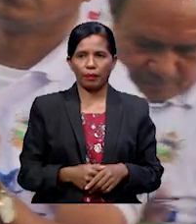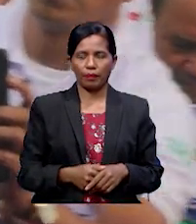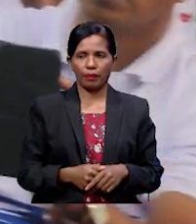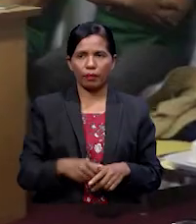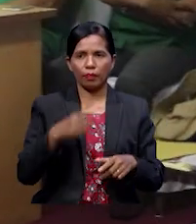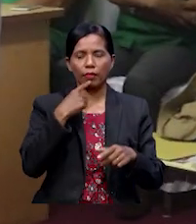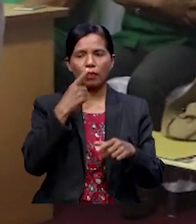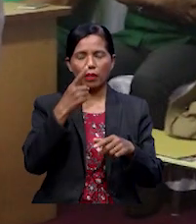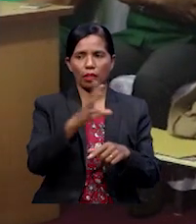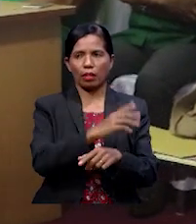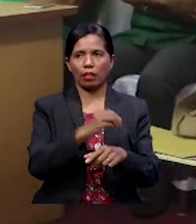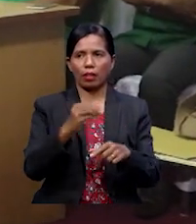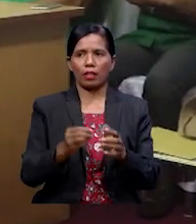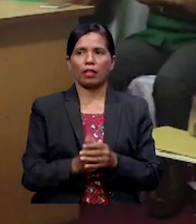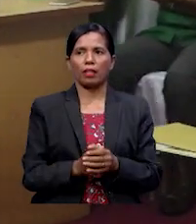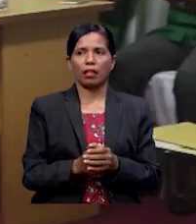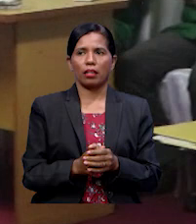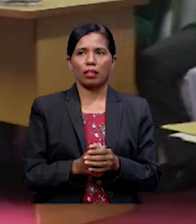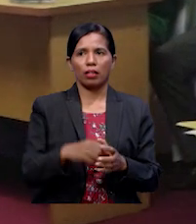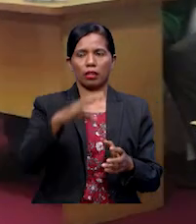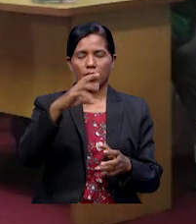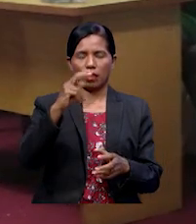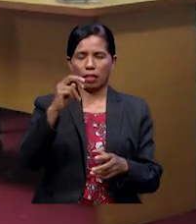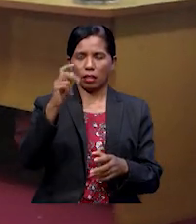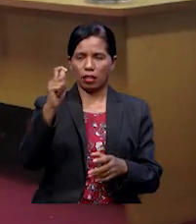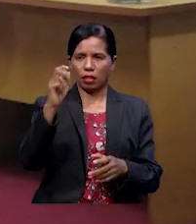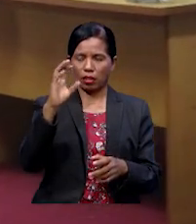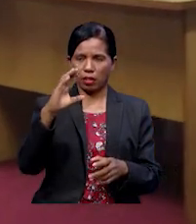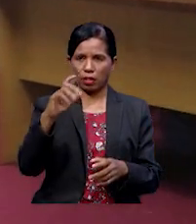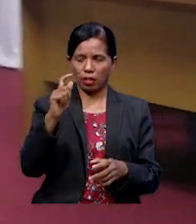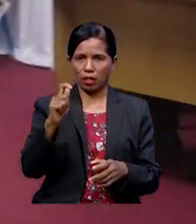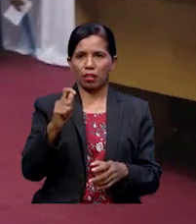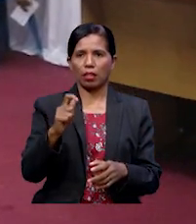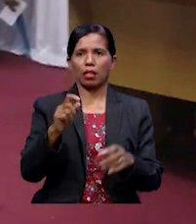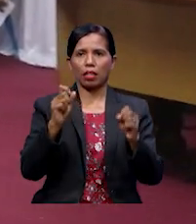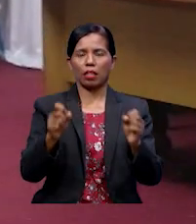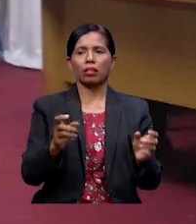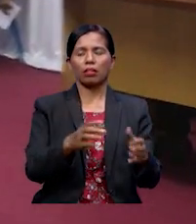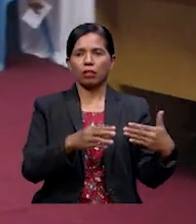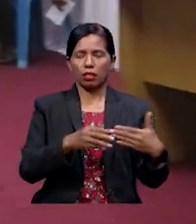mana? Sekaya ekonomi ya. Aduh dulu.